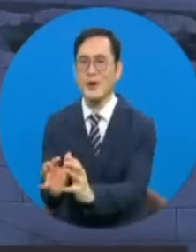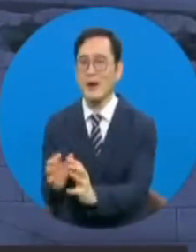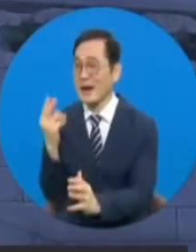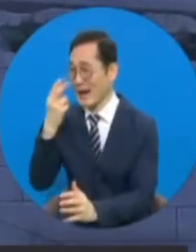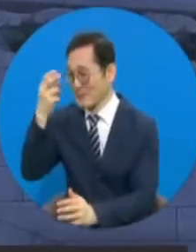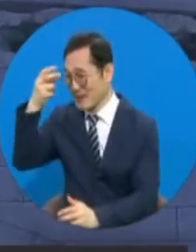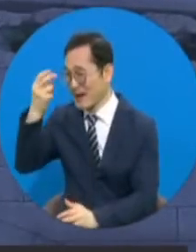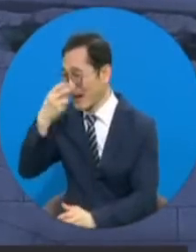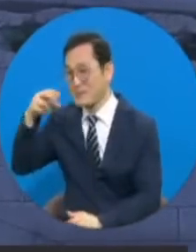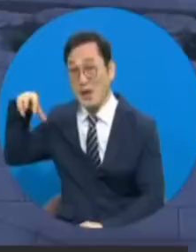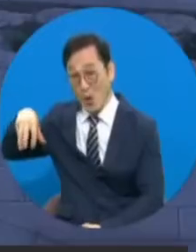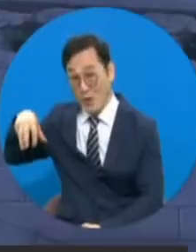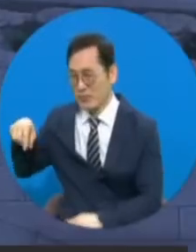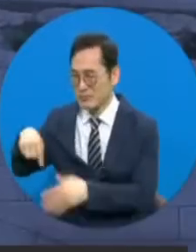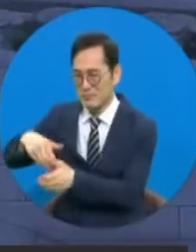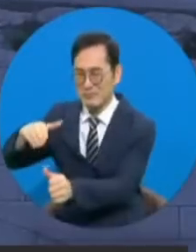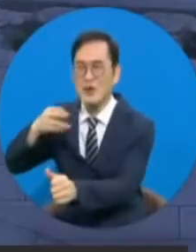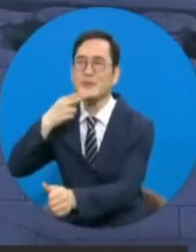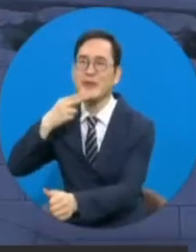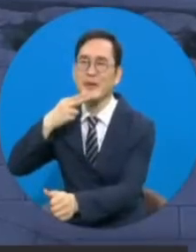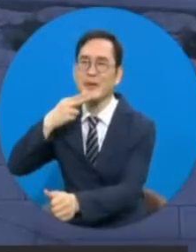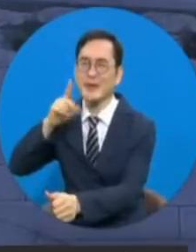정확하게 정정해 드리겠습니다